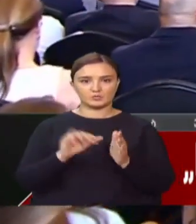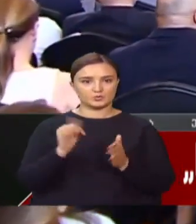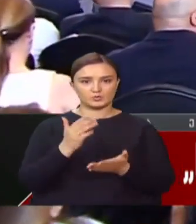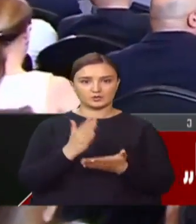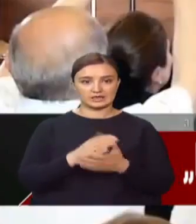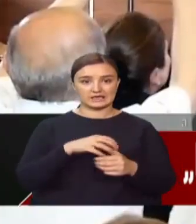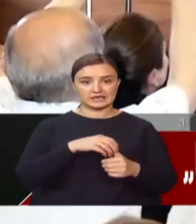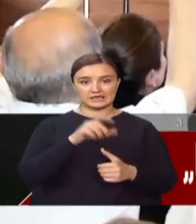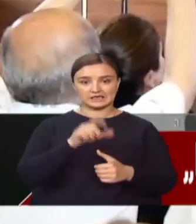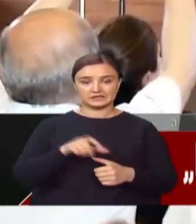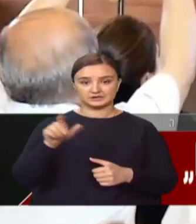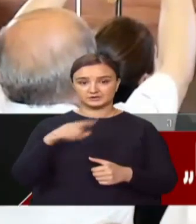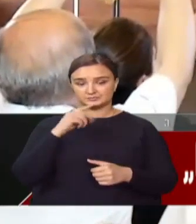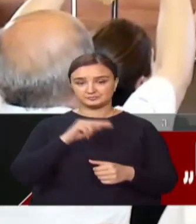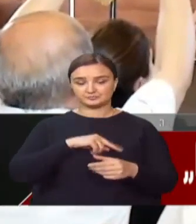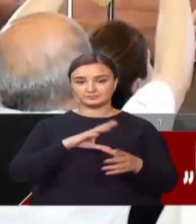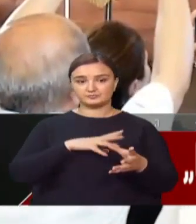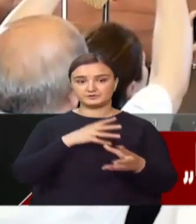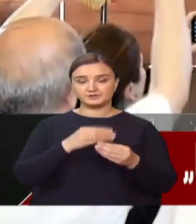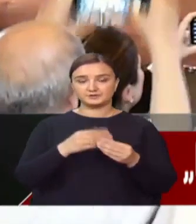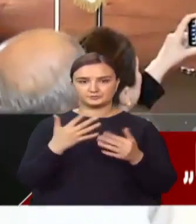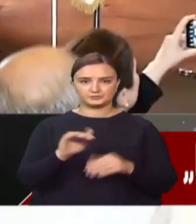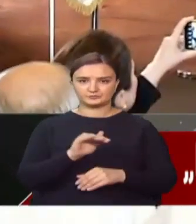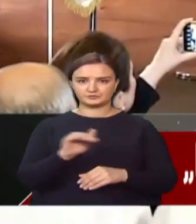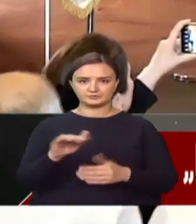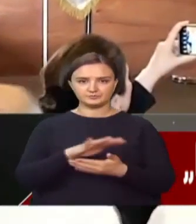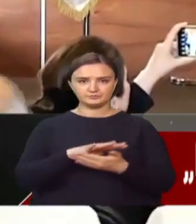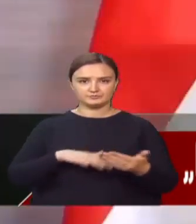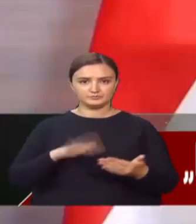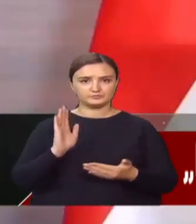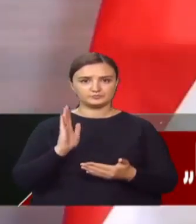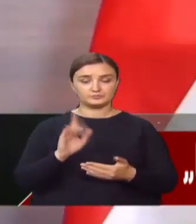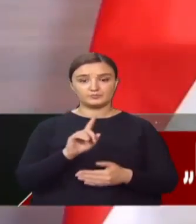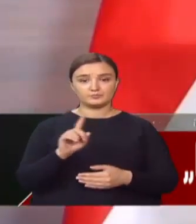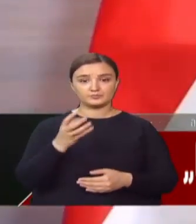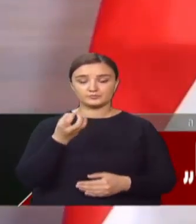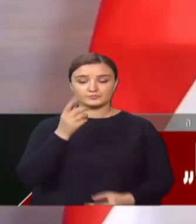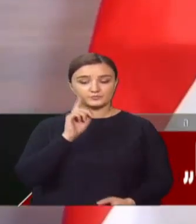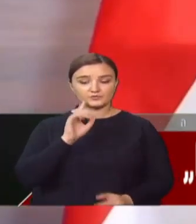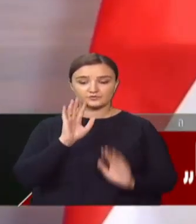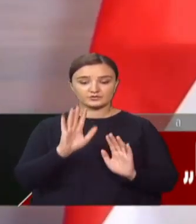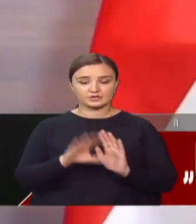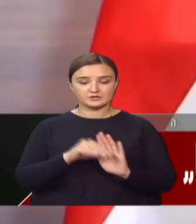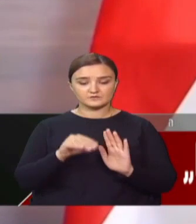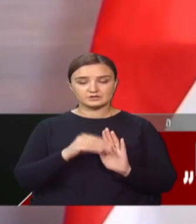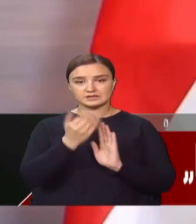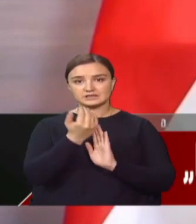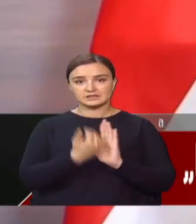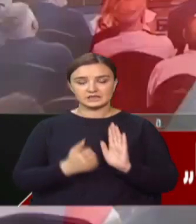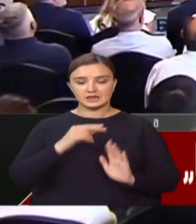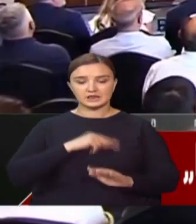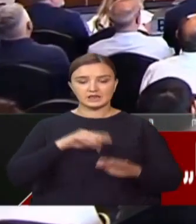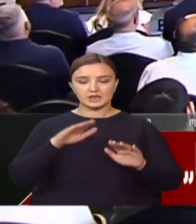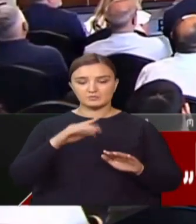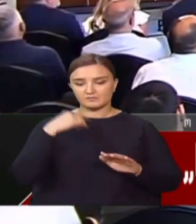განცხადებით, თანამშრომლობა საერთო სტრატეგიის ირგვლივ უკვე ოფიციალურად გაგრძელდება, თუმცა ჯერ უცნობია საარჩევნო სიის და თანამდებობებზე